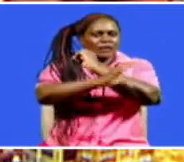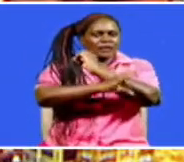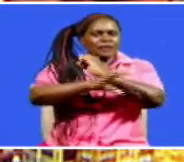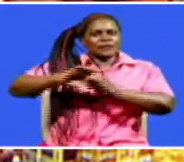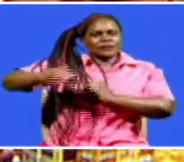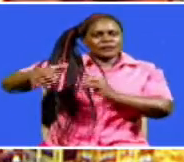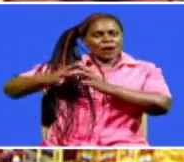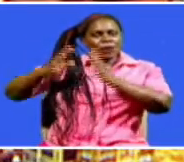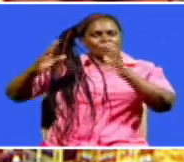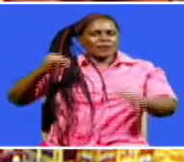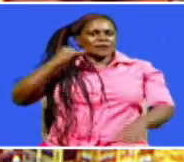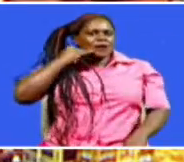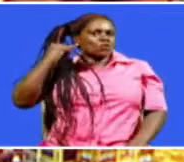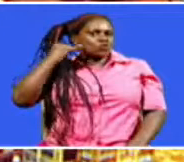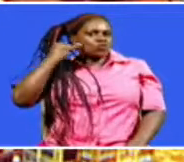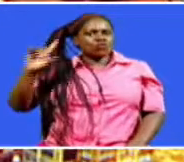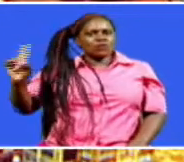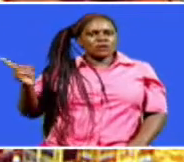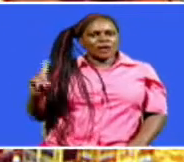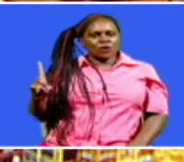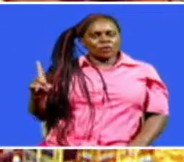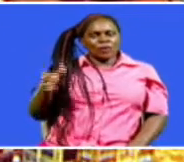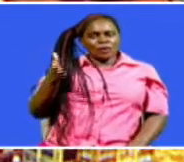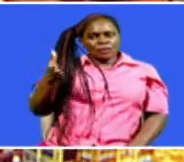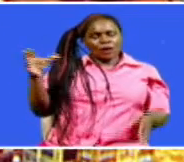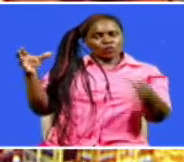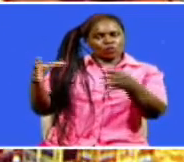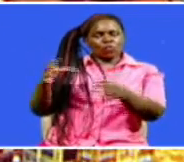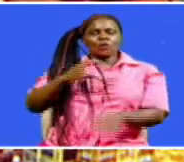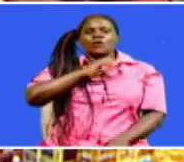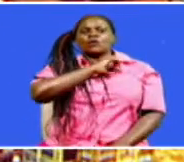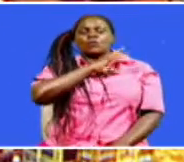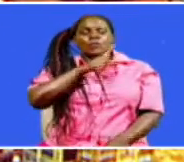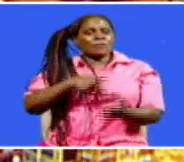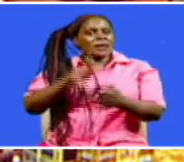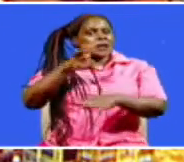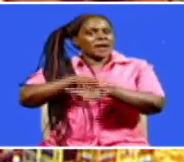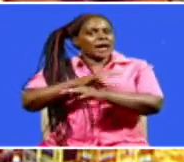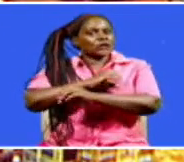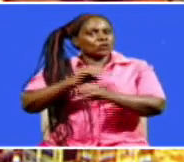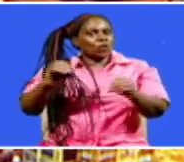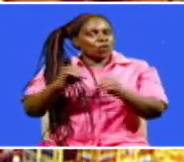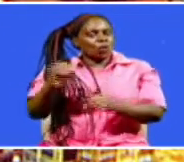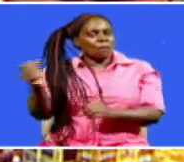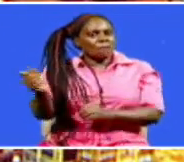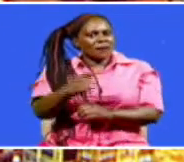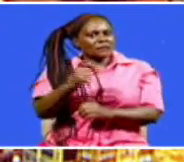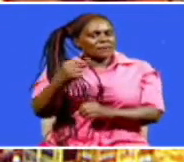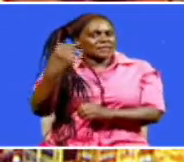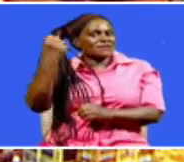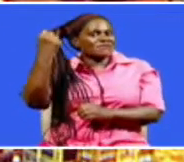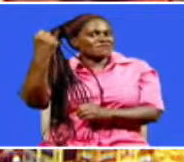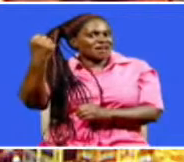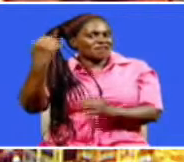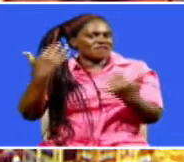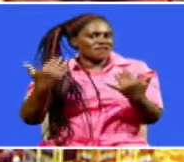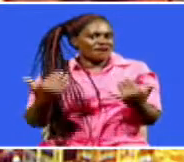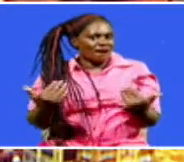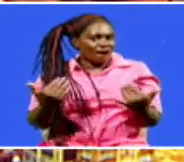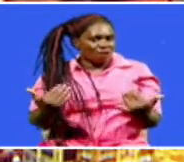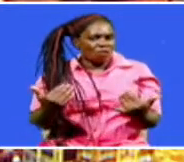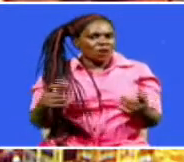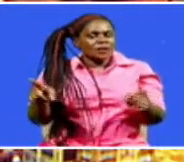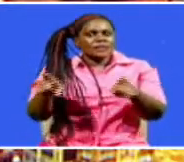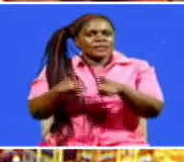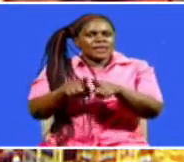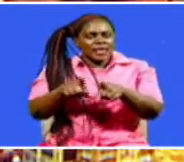miji mikuu ya Nakuru na Nairobi. Wafanyikazi hao wanalalamikia kutolipwa mishahara yao kwa miezi mitano kwa sasa,